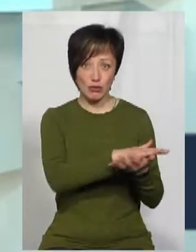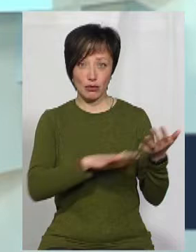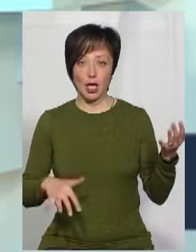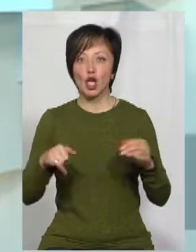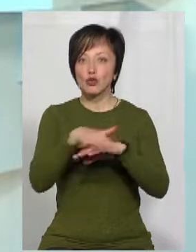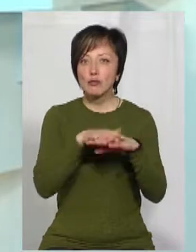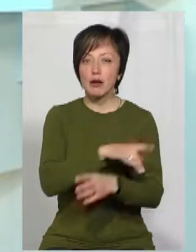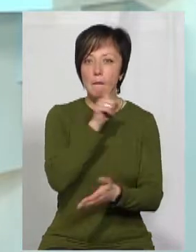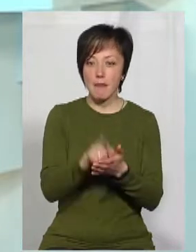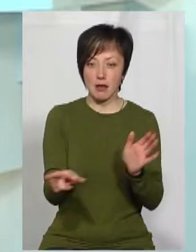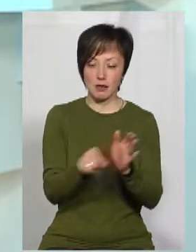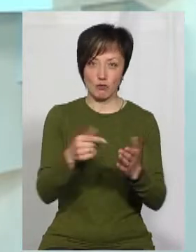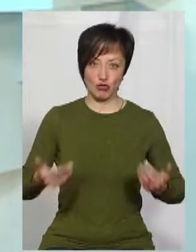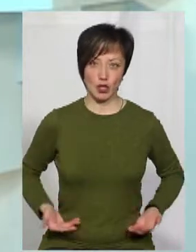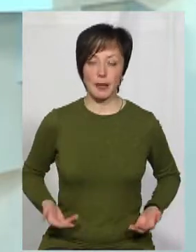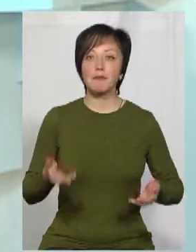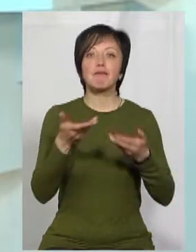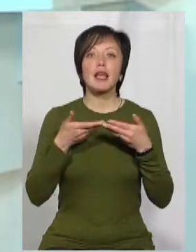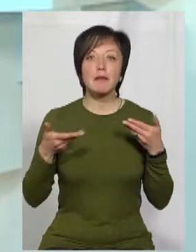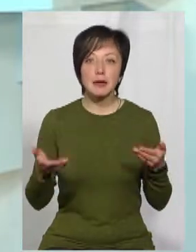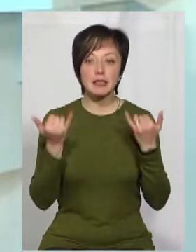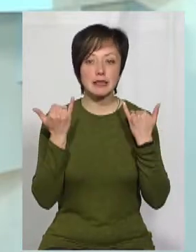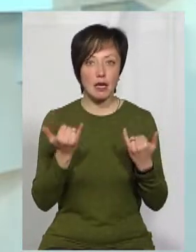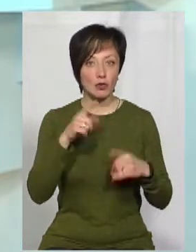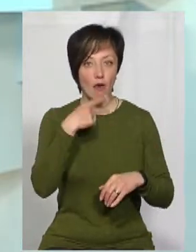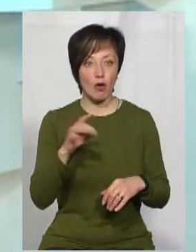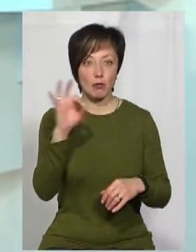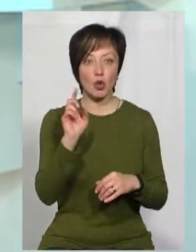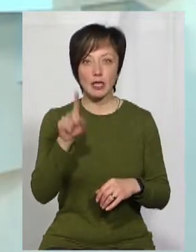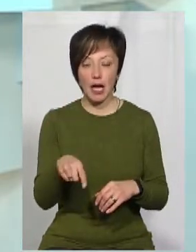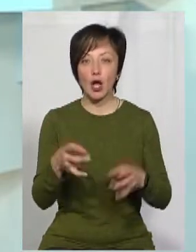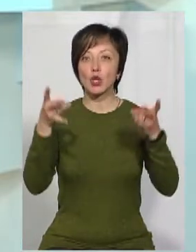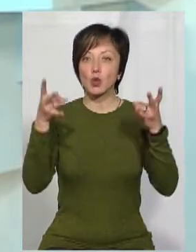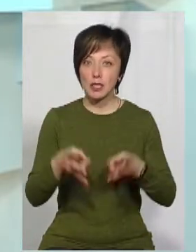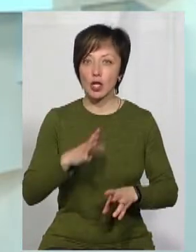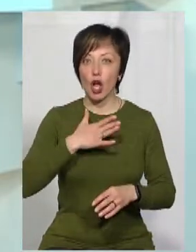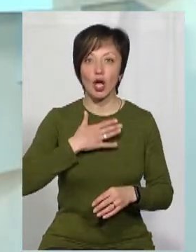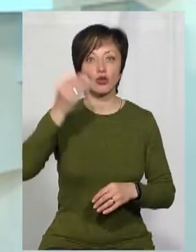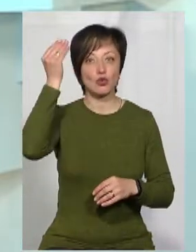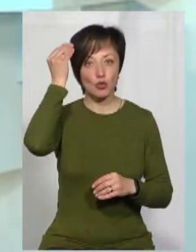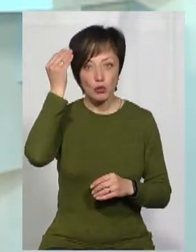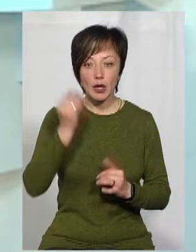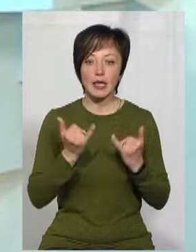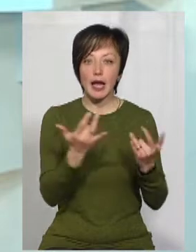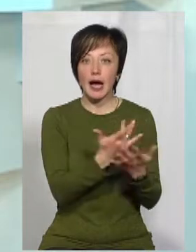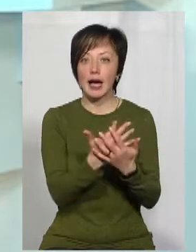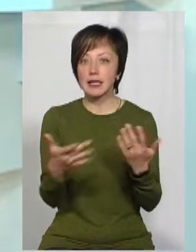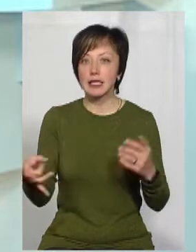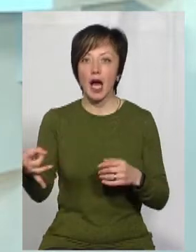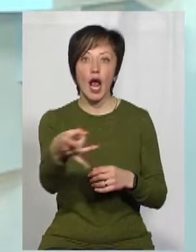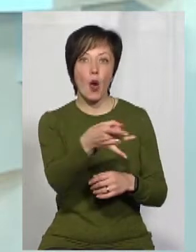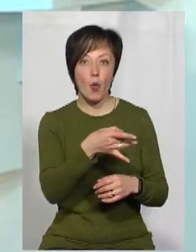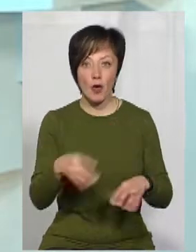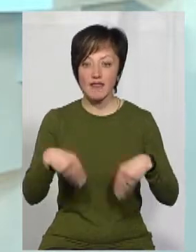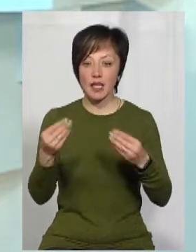І суспільство має з ним жити. І ми зараз говоримо про те, що доцільно, на нашу думку, для різних